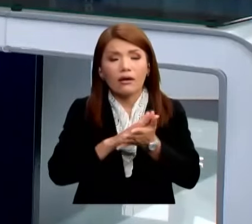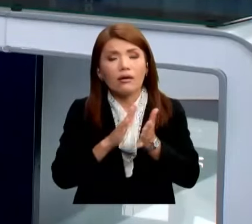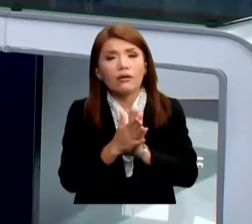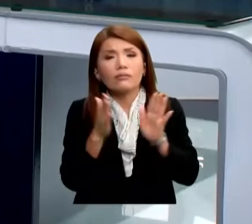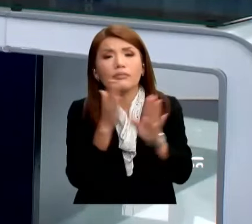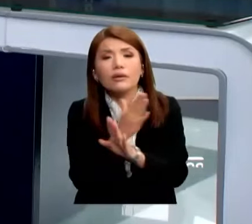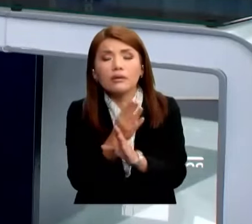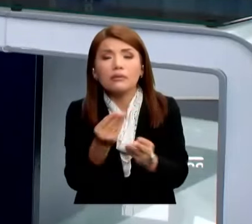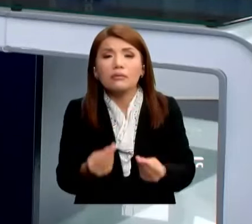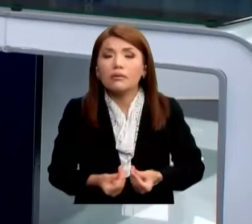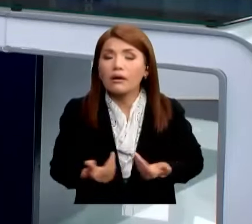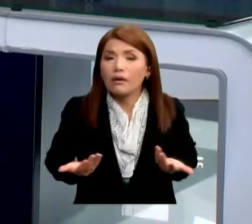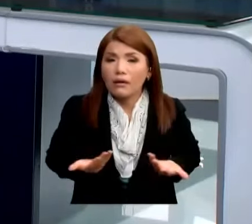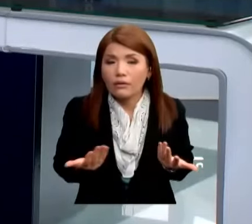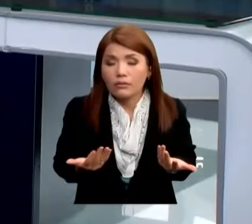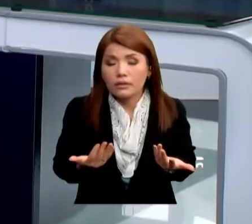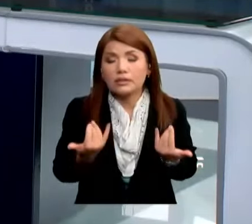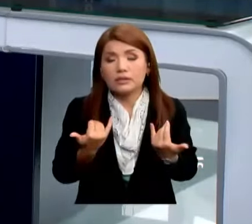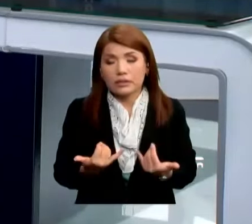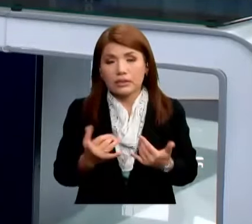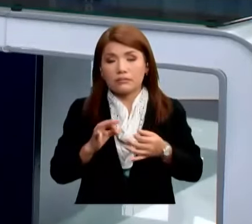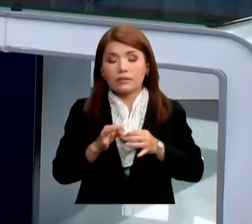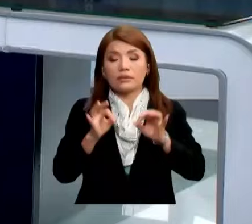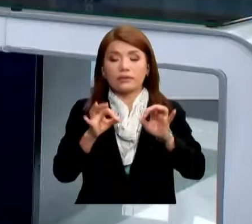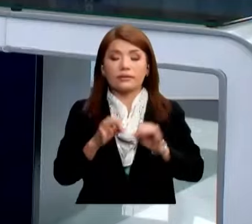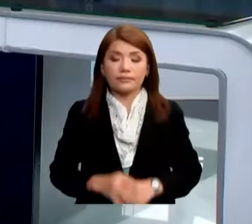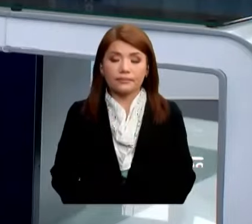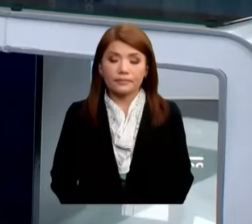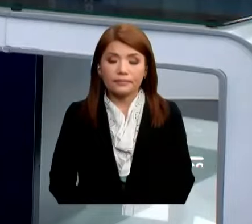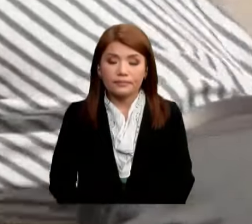Казахстана в этой непростой теме разбиралась Саяна